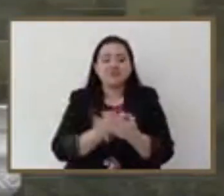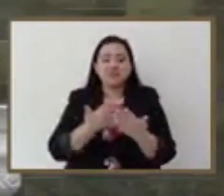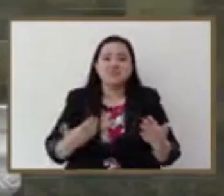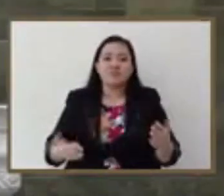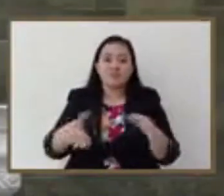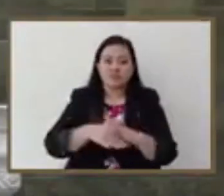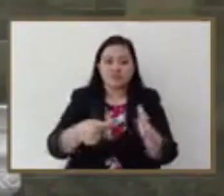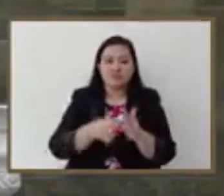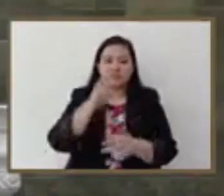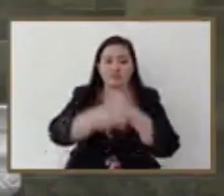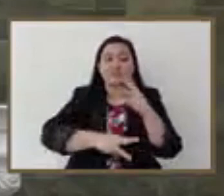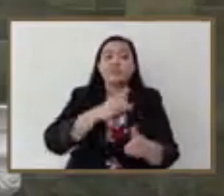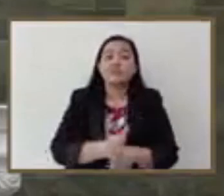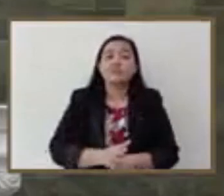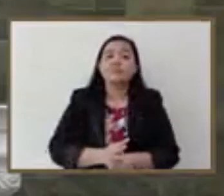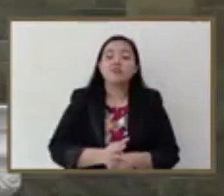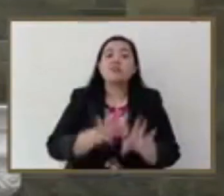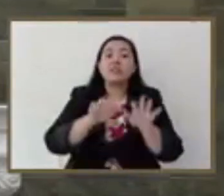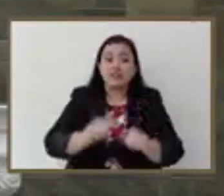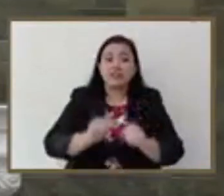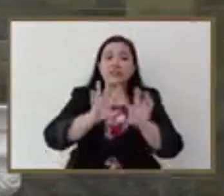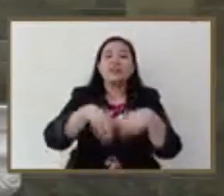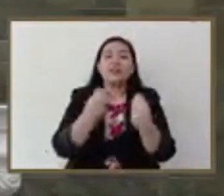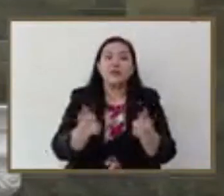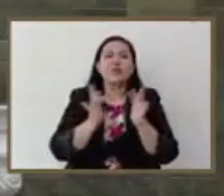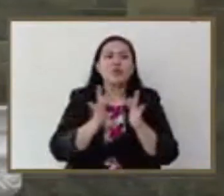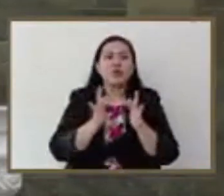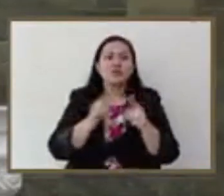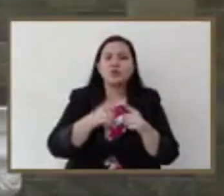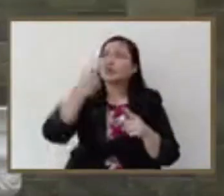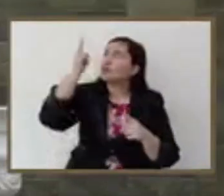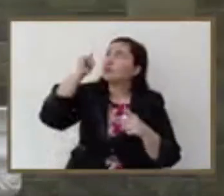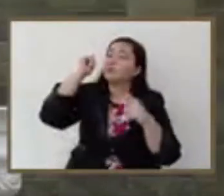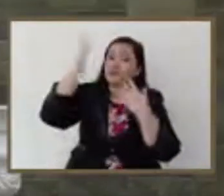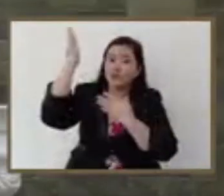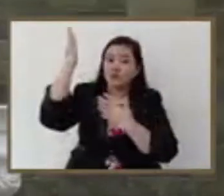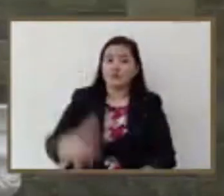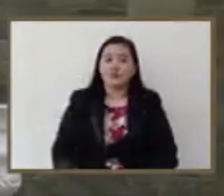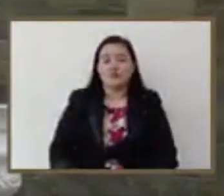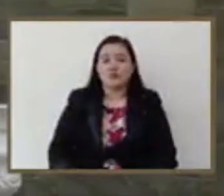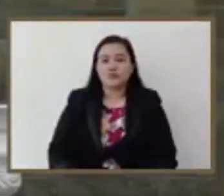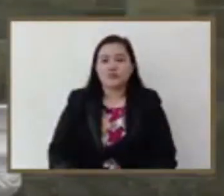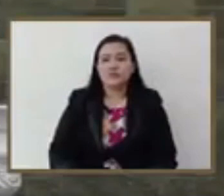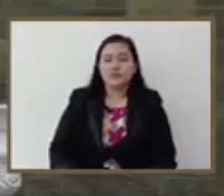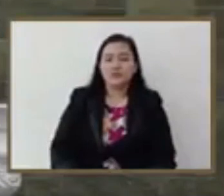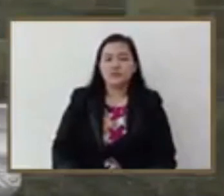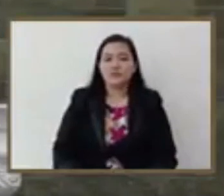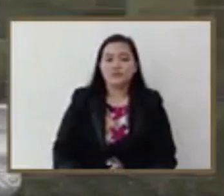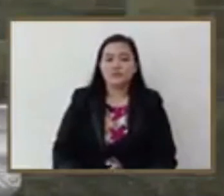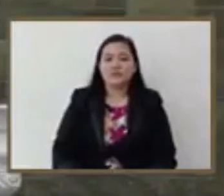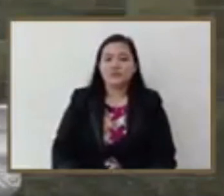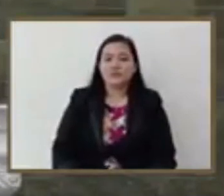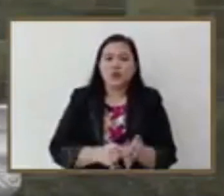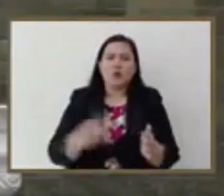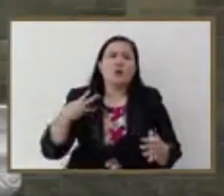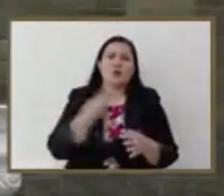lupang ito na magpapakonect pa sa atin sa Diyos. Yung ginagawa natin, yung binibigay natin,